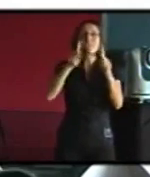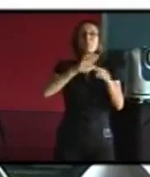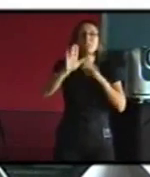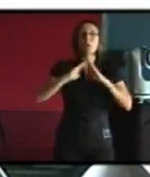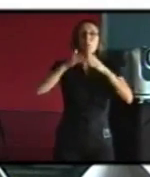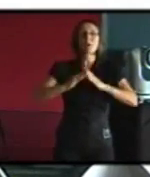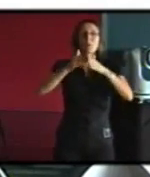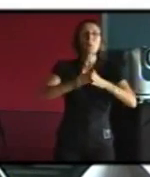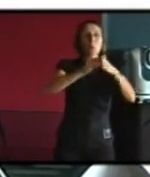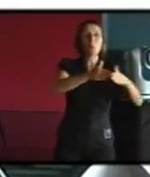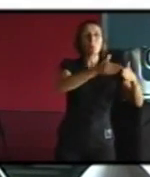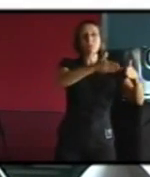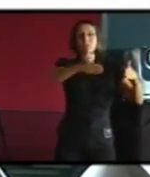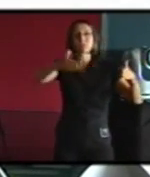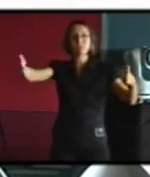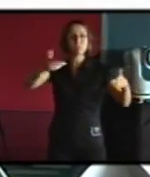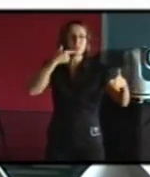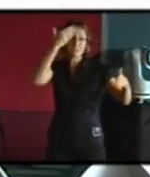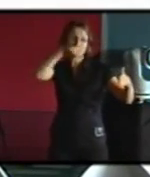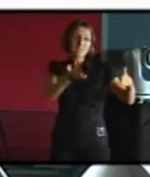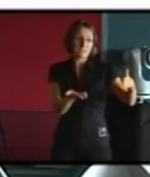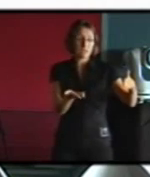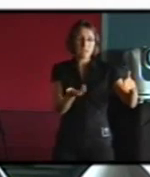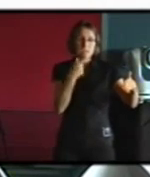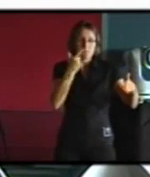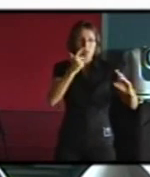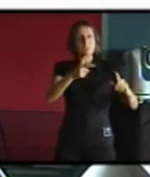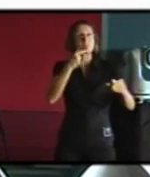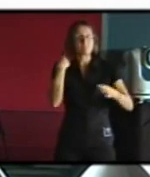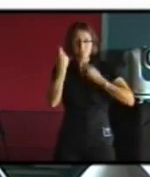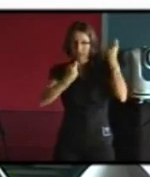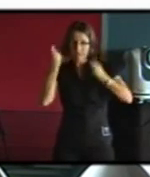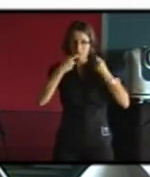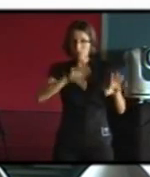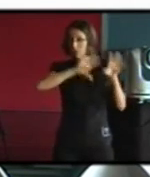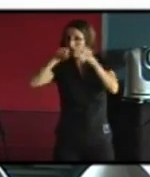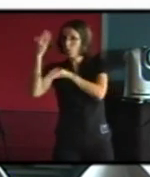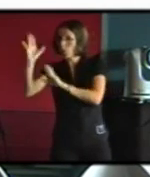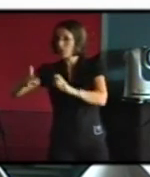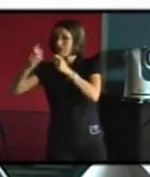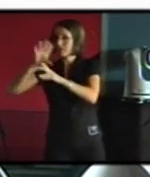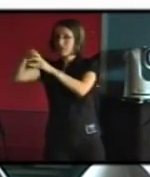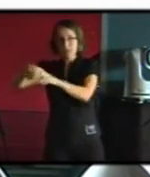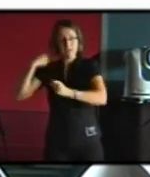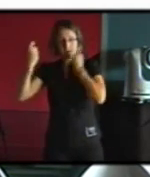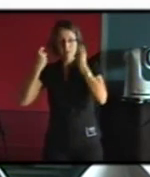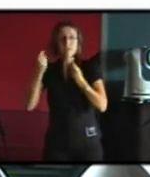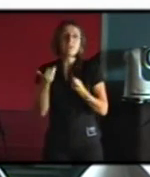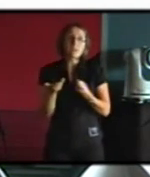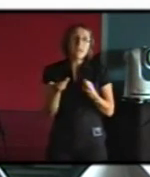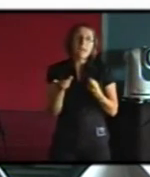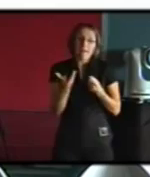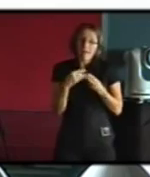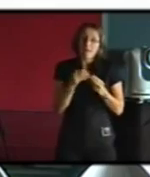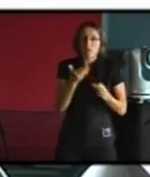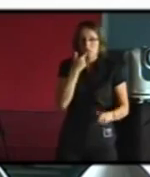une ville comme ça, hybride entre ville et port. Et donc on a travaillé sur leur mutation et encore une fois on a démontré